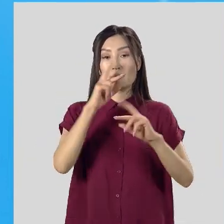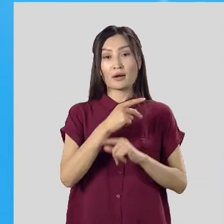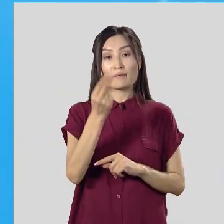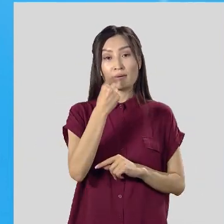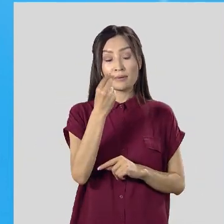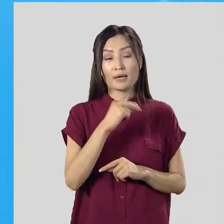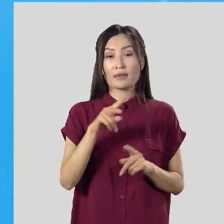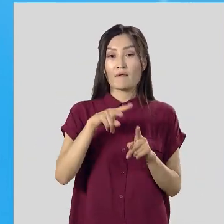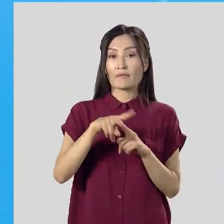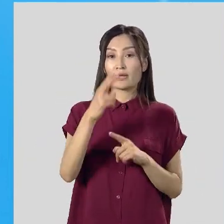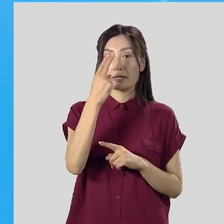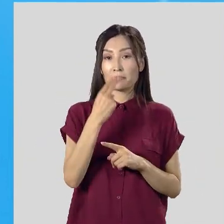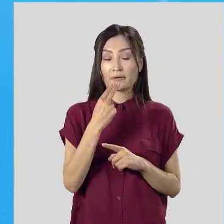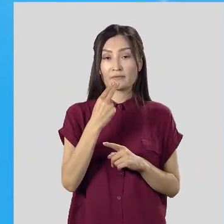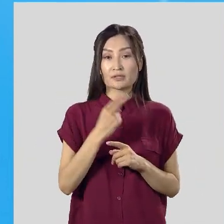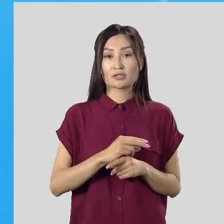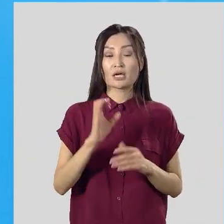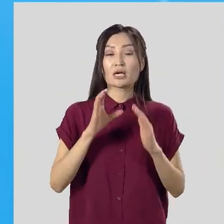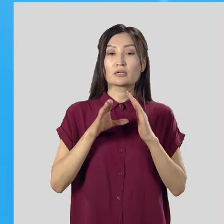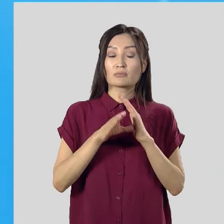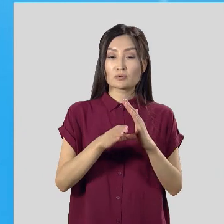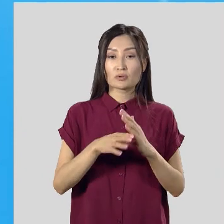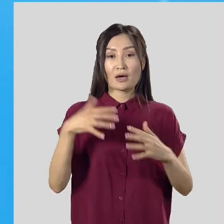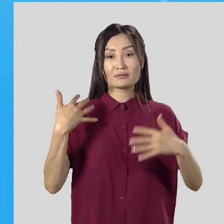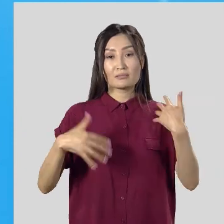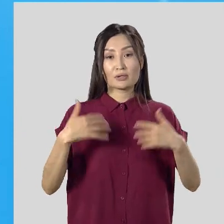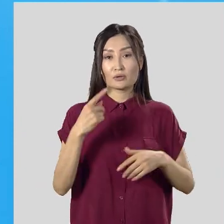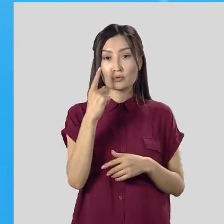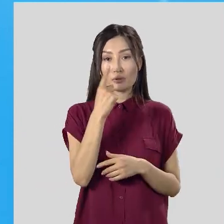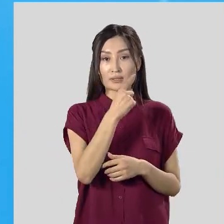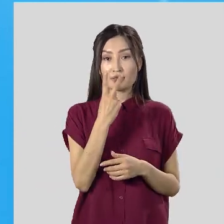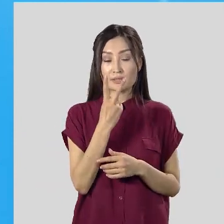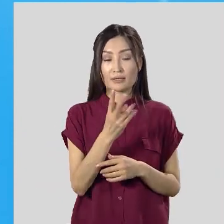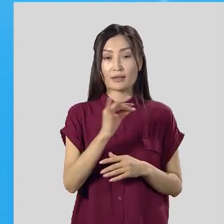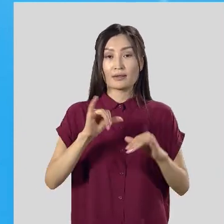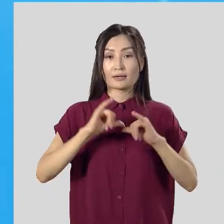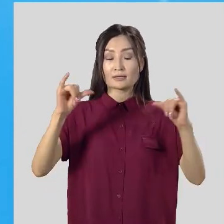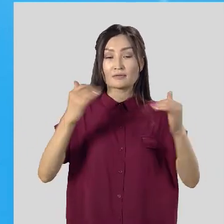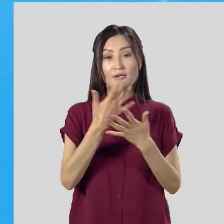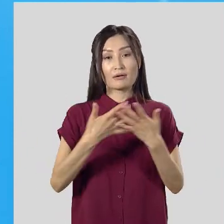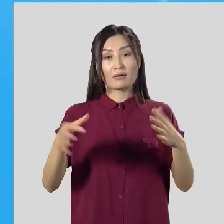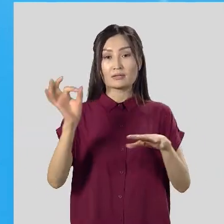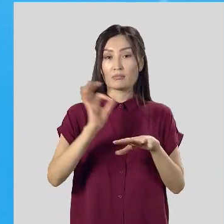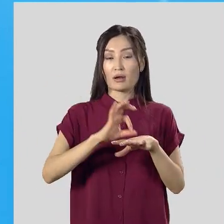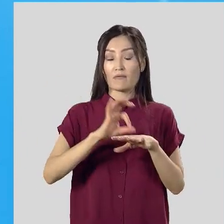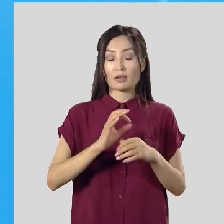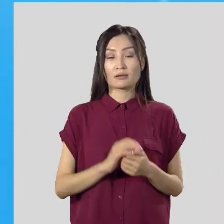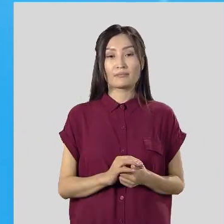питание, вредные привычки способствуют ослаблению зрения и развитию ряда